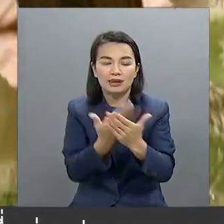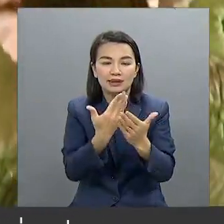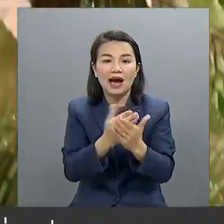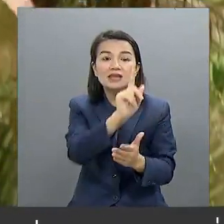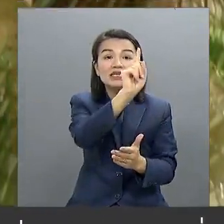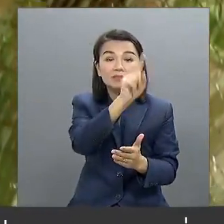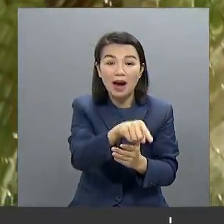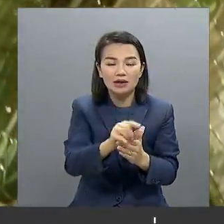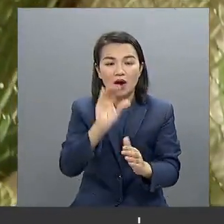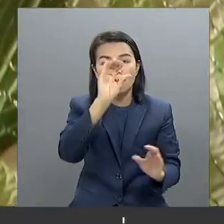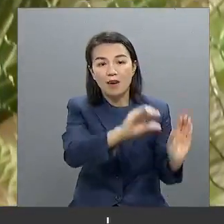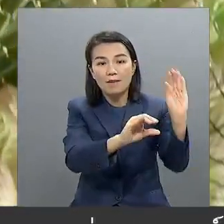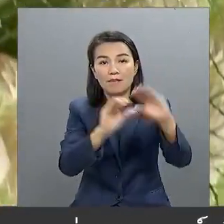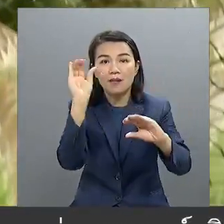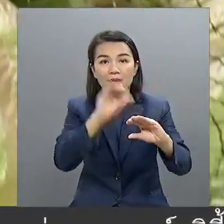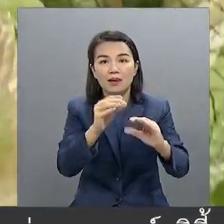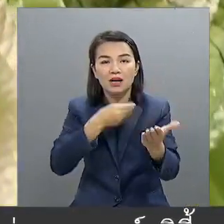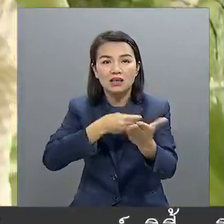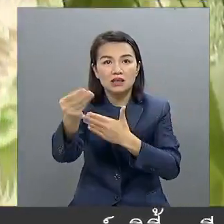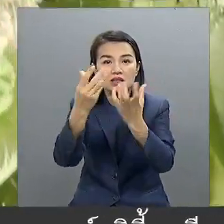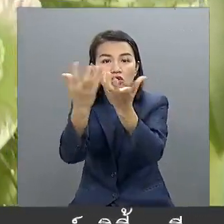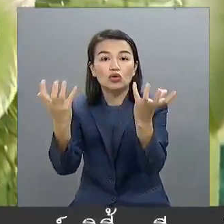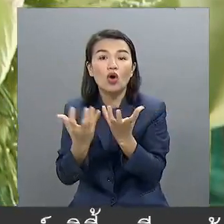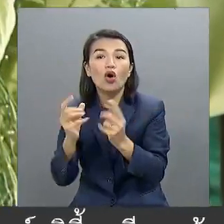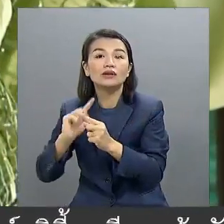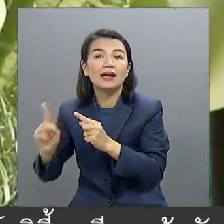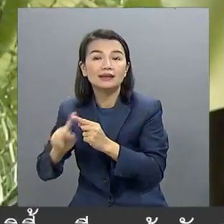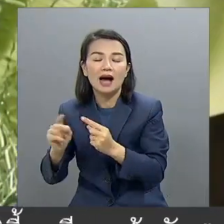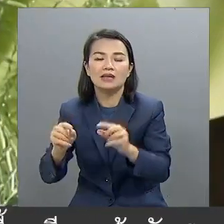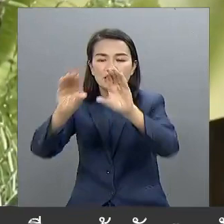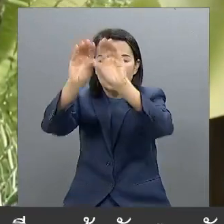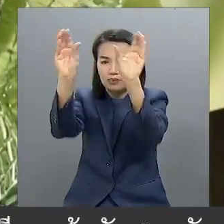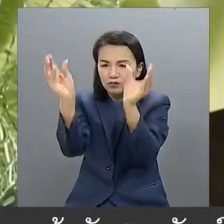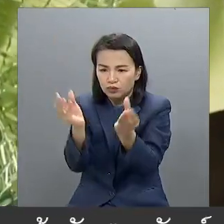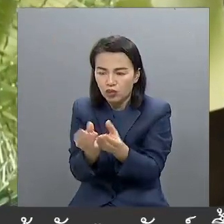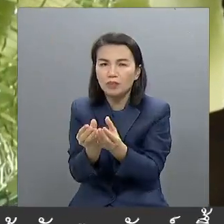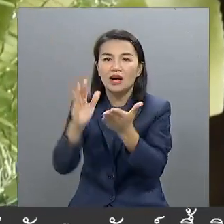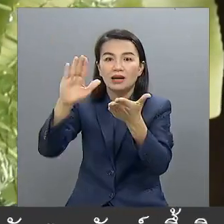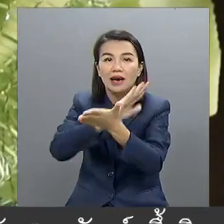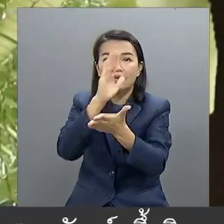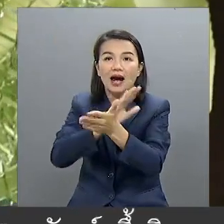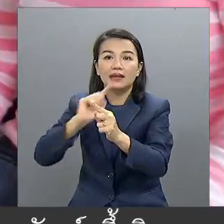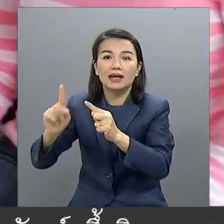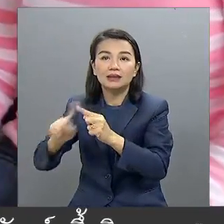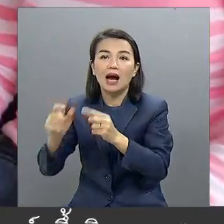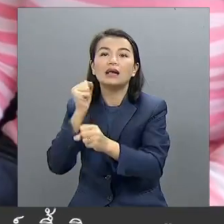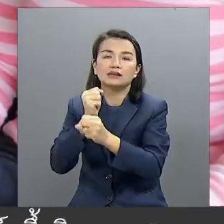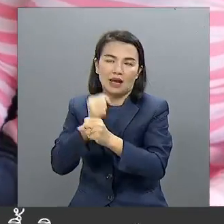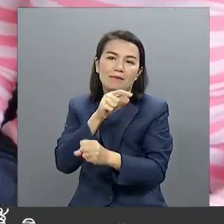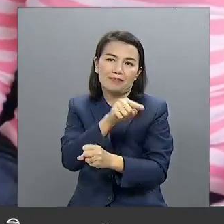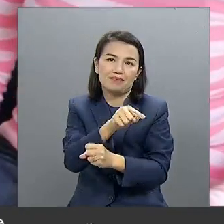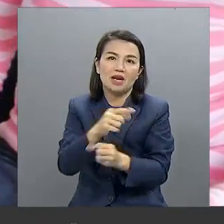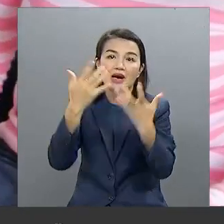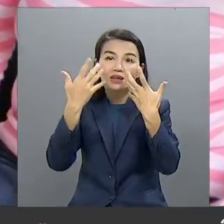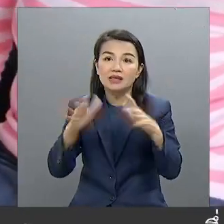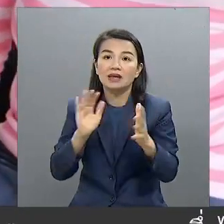มาเป็ทนในการซื้อกลบดอก พ่งฟางกระดาศสารแลอุปกรณต่ ๆ ที่ใช้ทำดอกไม้แลหงหรีดและถที่สั่งกรีบ